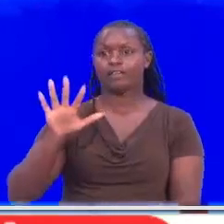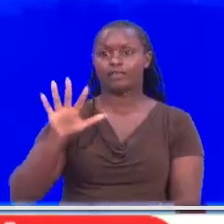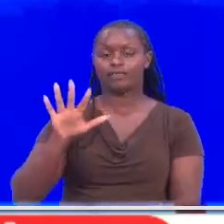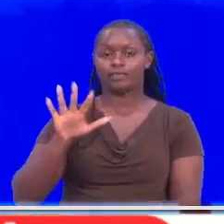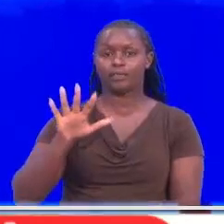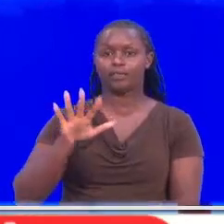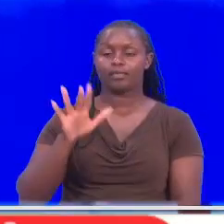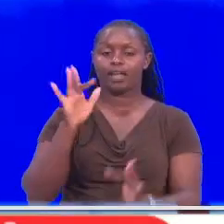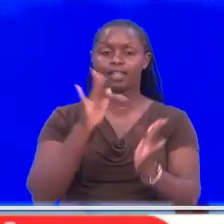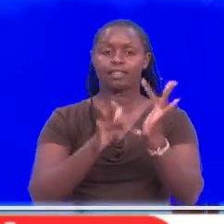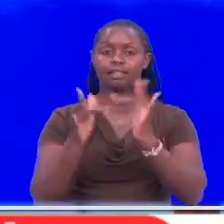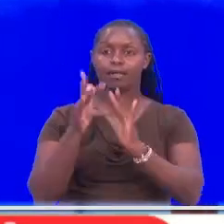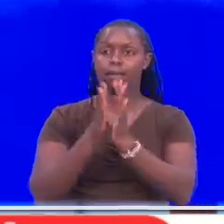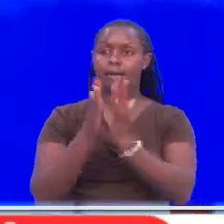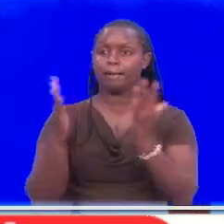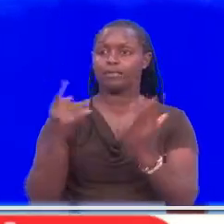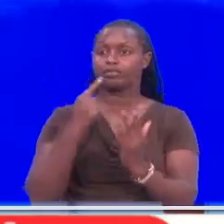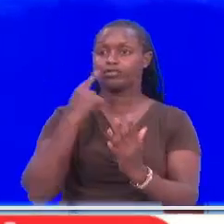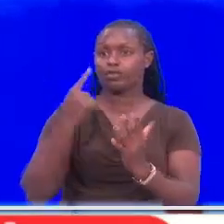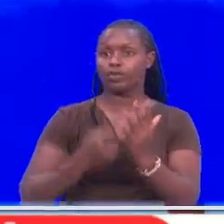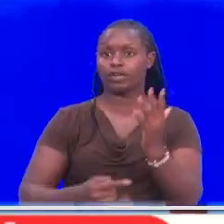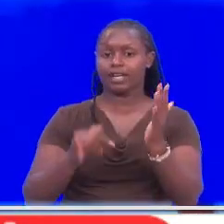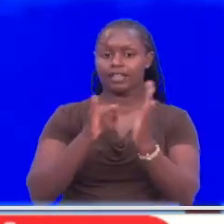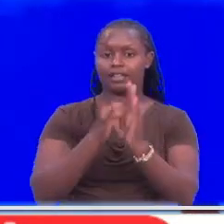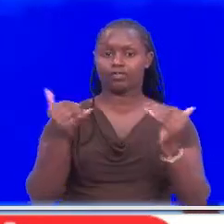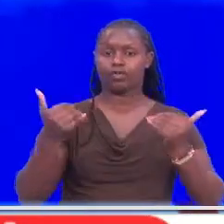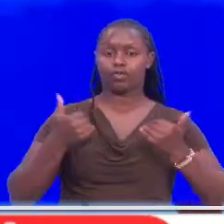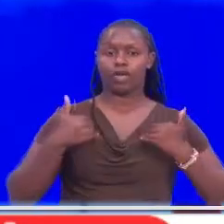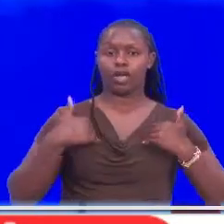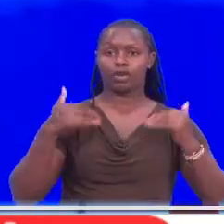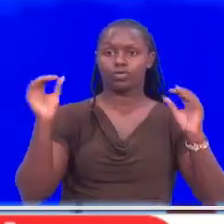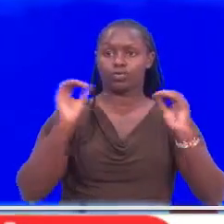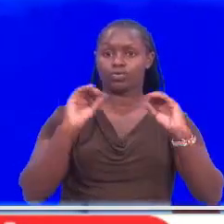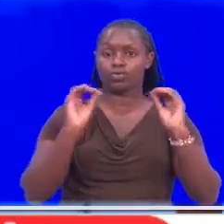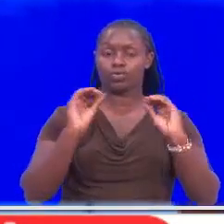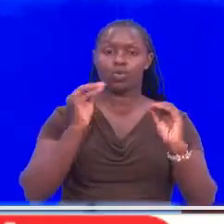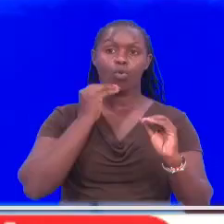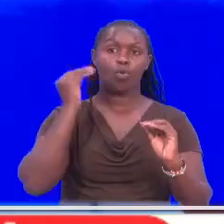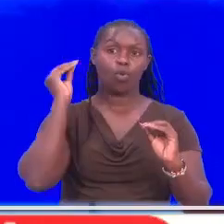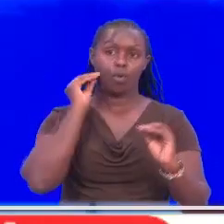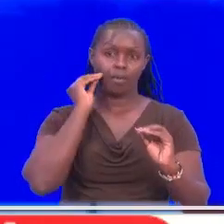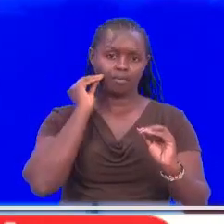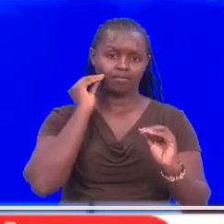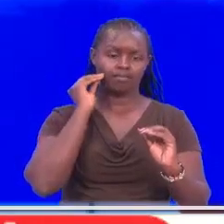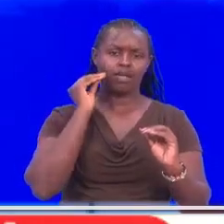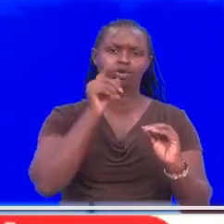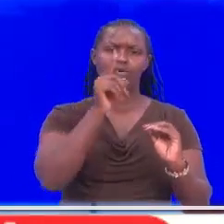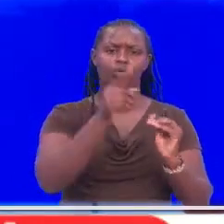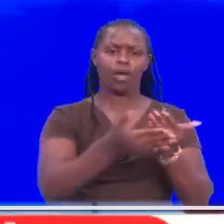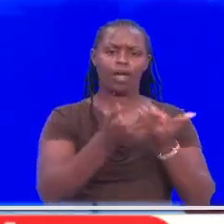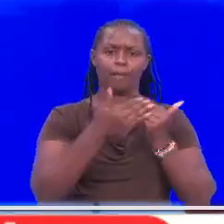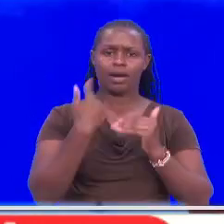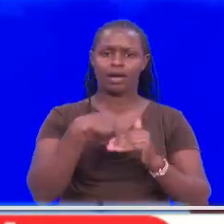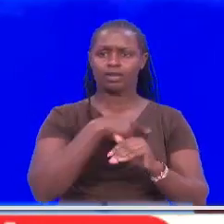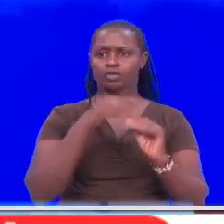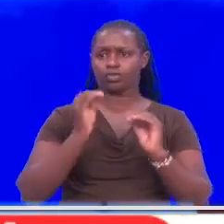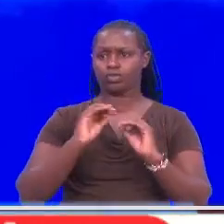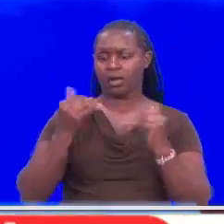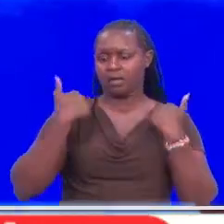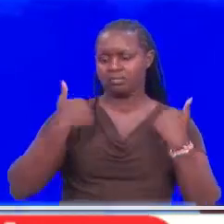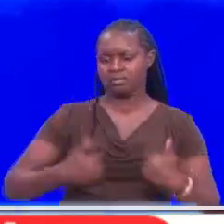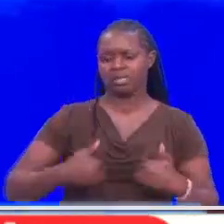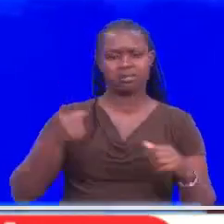Neno la Mungu linasema, hatukukuwa na makao na hauku tusaidia. Mimi sitake kusimama mbele ya